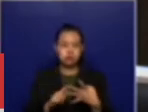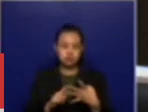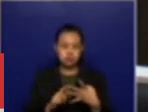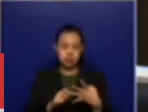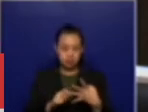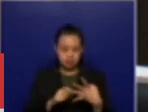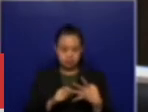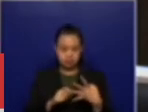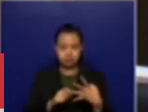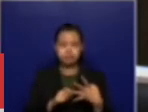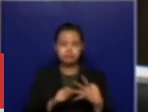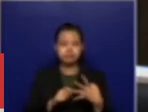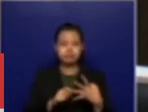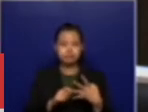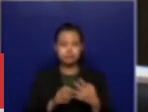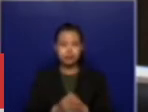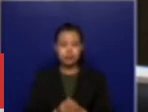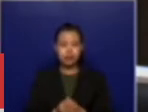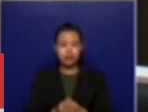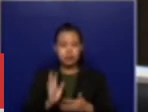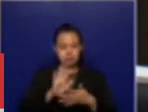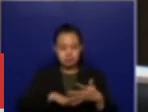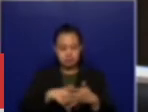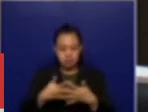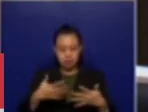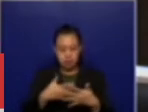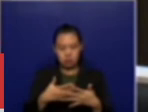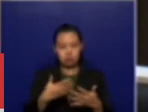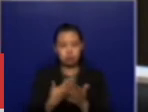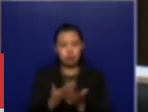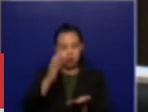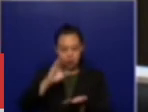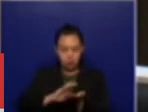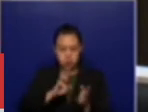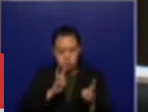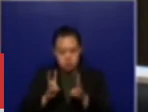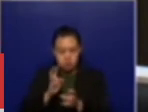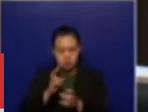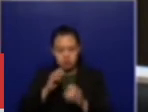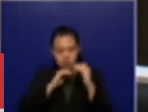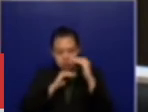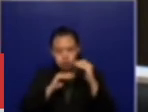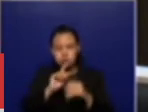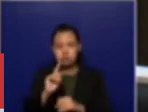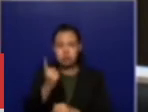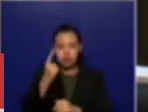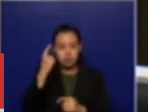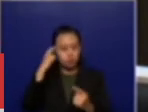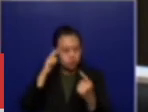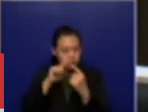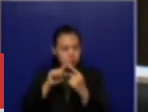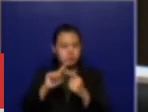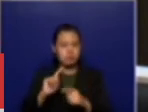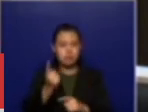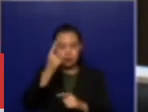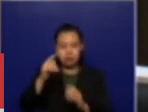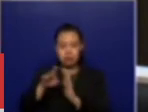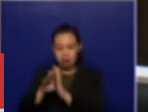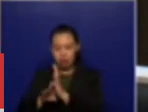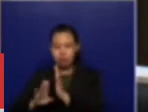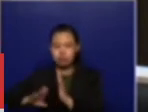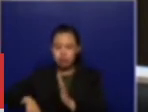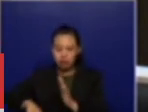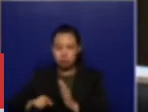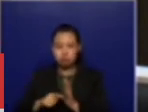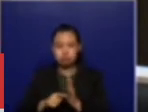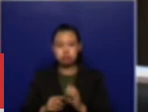วิธีงบประมาณใหม่นะครับท่านต้องกำหนดเป้าหมายนำกระบวนการโดยเป้าหมายดัง